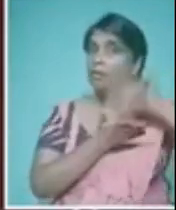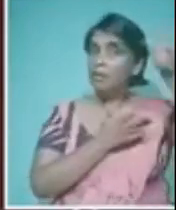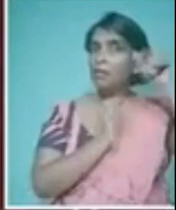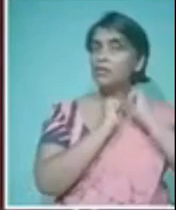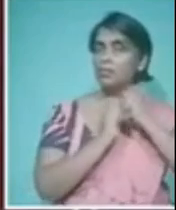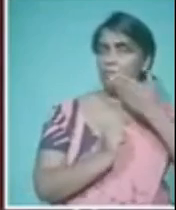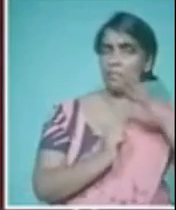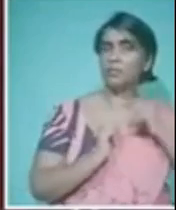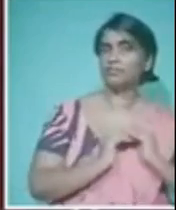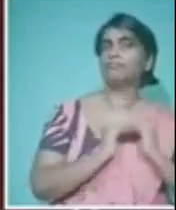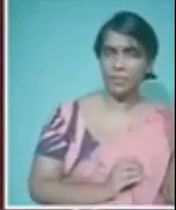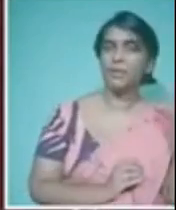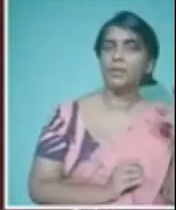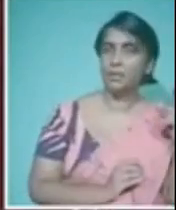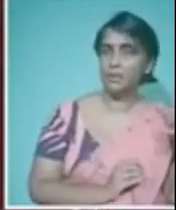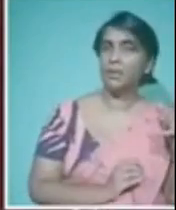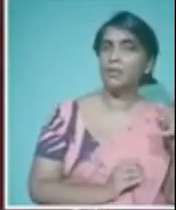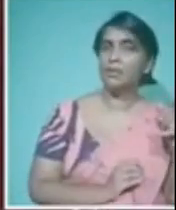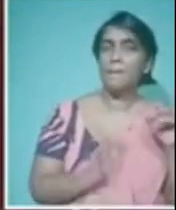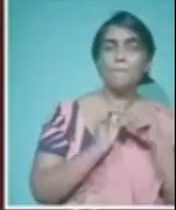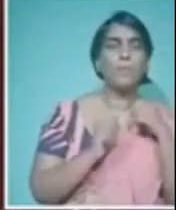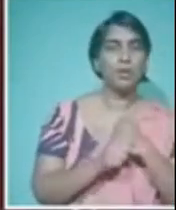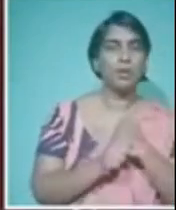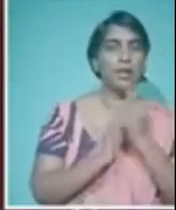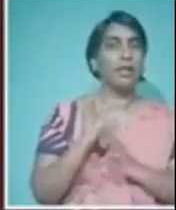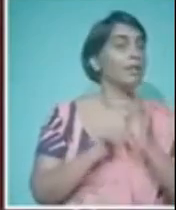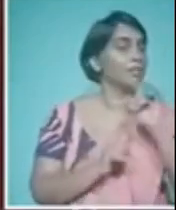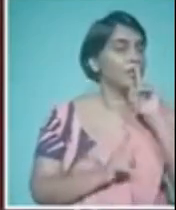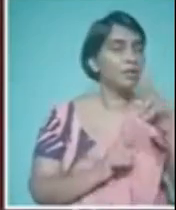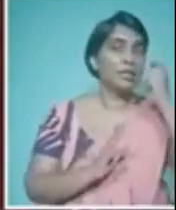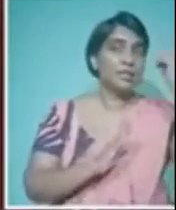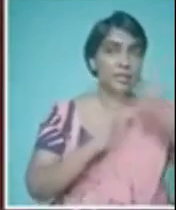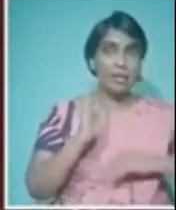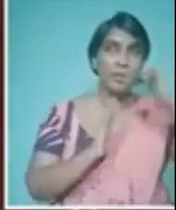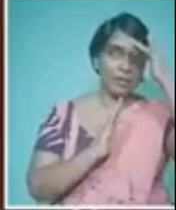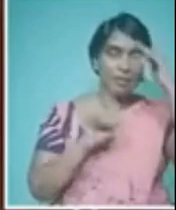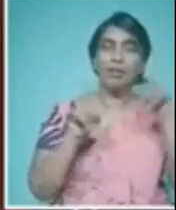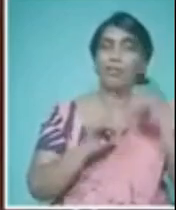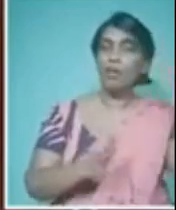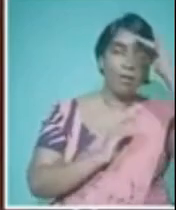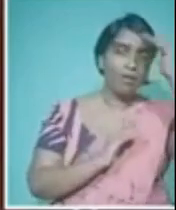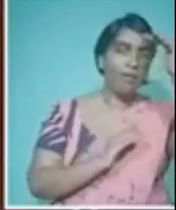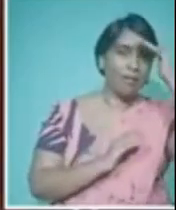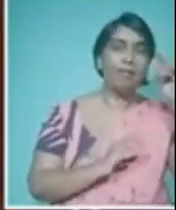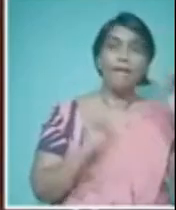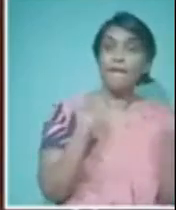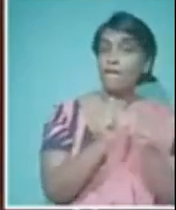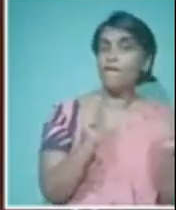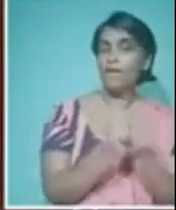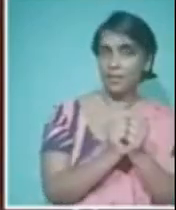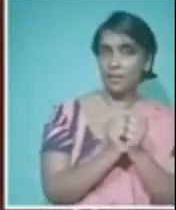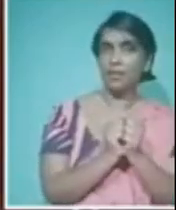පිටරට ගිහිල්ලා තමන්ට ගොඩනැගෙන්න පුළුවන් කියලා. ඒ අර බඳුළු ගුණවර්ධන අමාත්‍යතුමා කිව්වා වගේ ජපානයේ නායකයෝ වගේ ලෝකේ නායකයෝ වැඩ කරපු